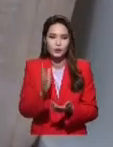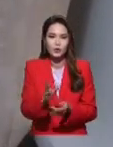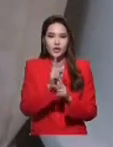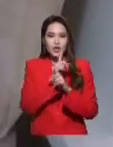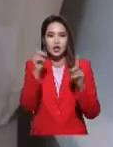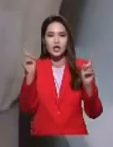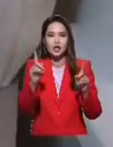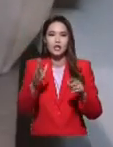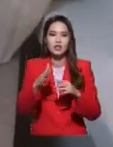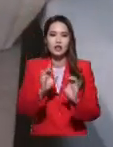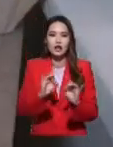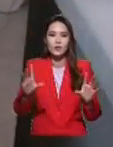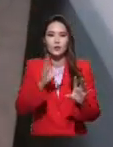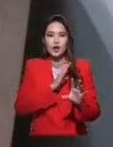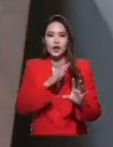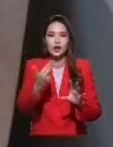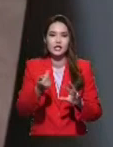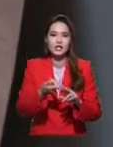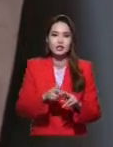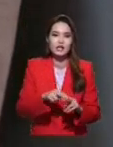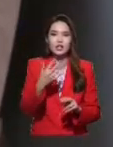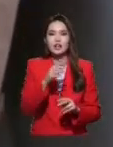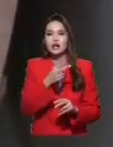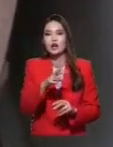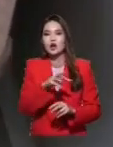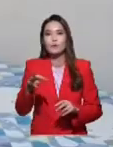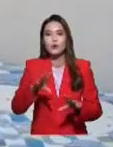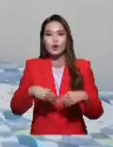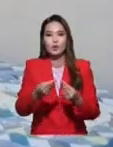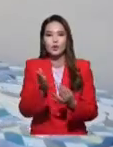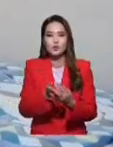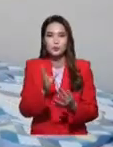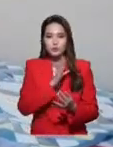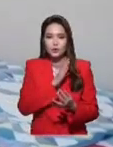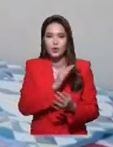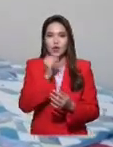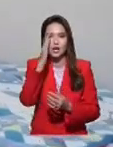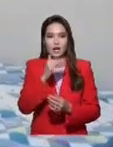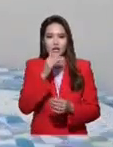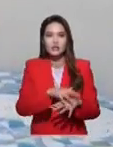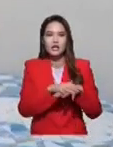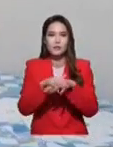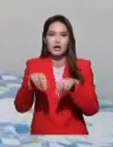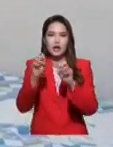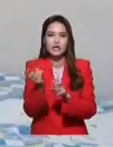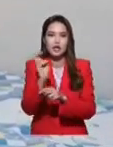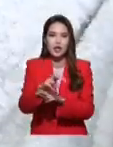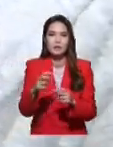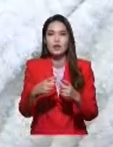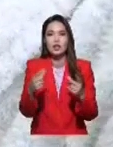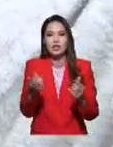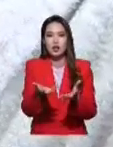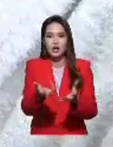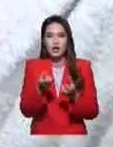туралы куәлік берілді, ал оларға берілген 2 миллион теңгені отбасы банкі бөледі. Ата-аналар жергілікті банк филиалдарына барып, жеке куәлігі мен